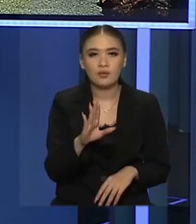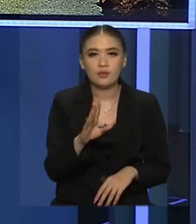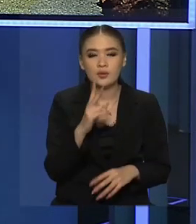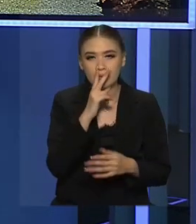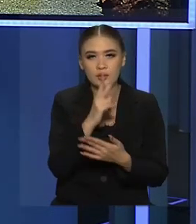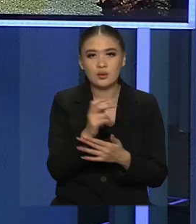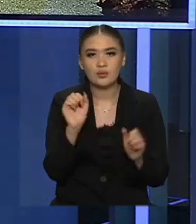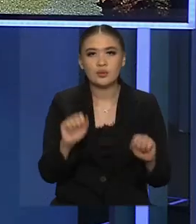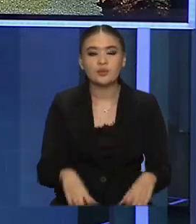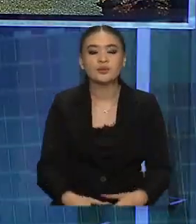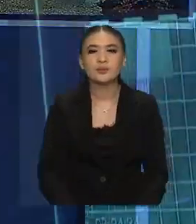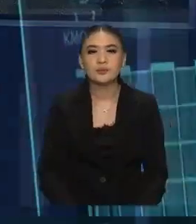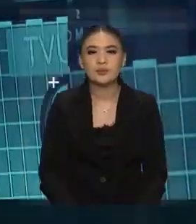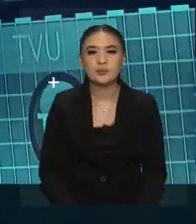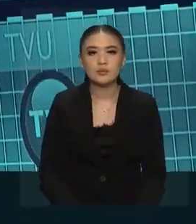назарларыңызға ұсынамыз.